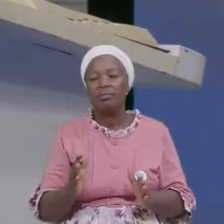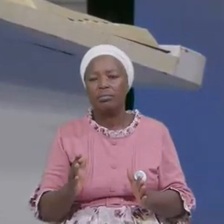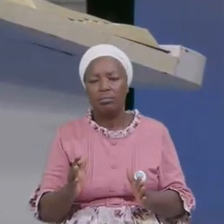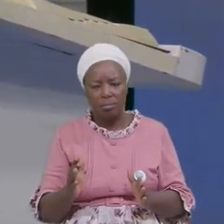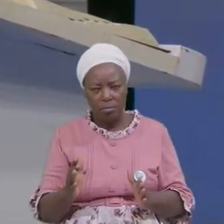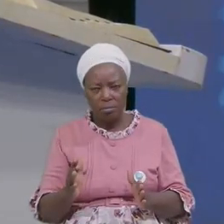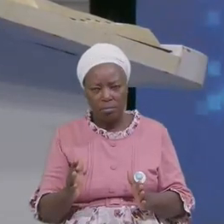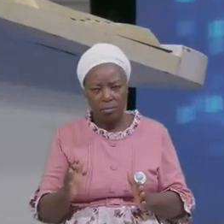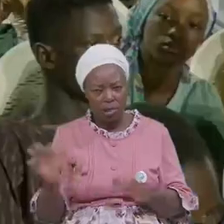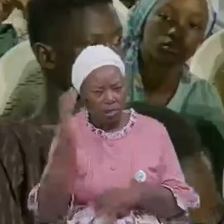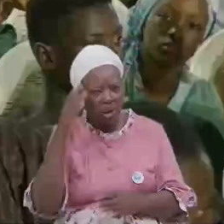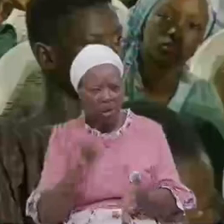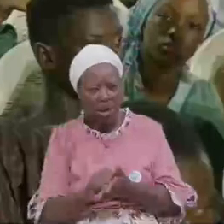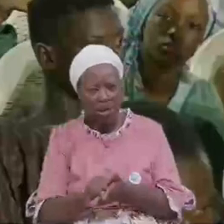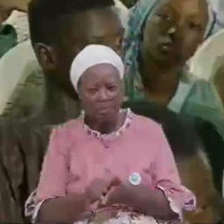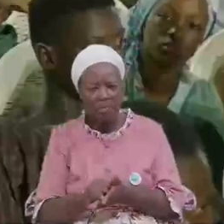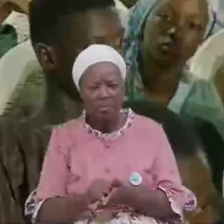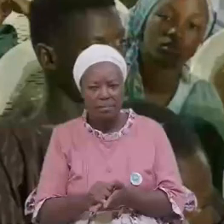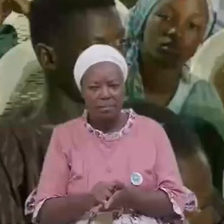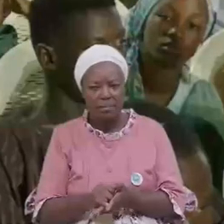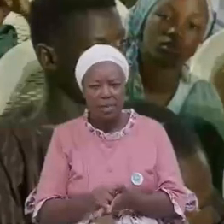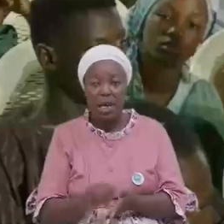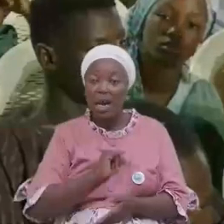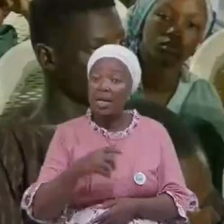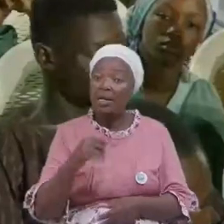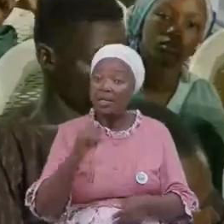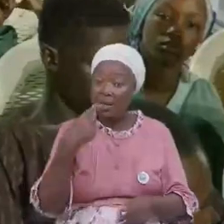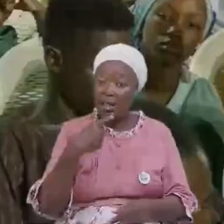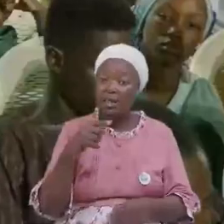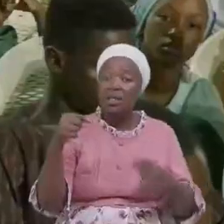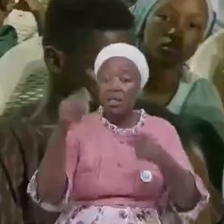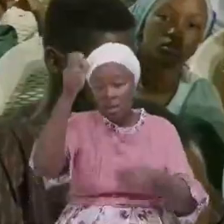Est-ce que vous avez entendu ça? Il dit, Satan est ton ennemi.